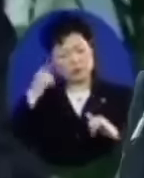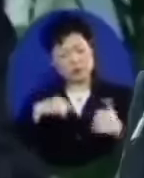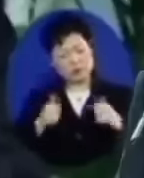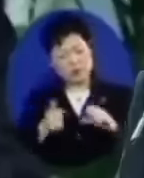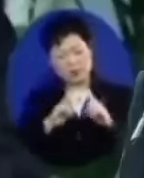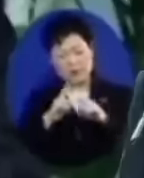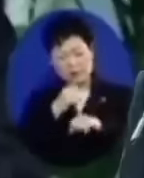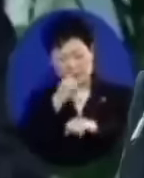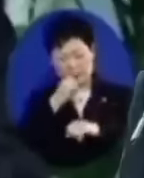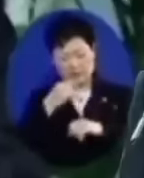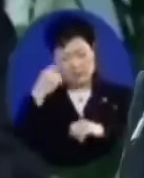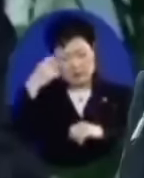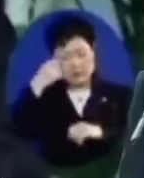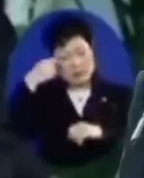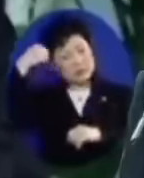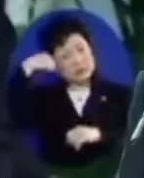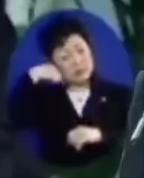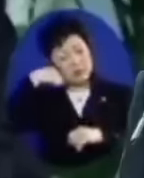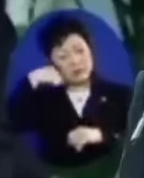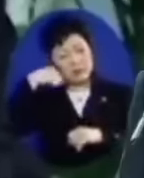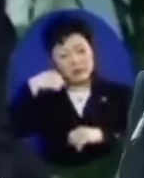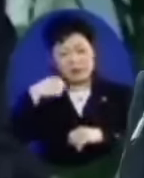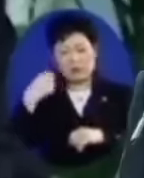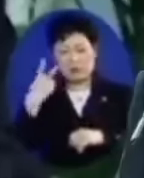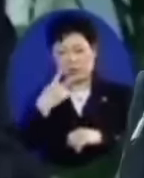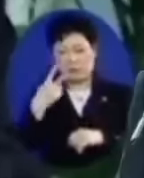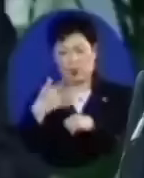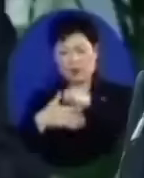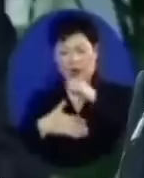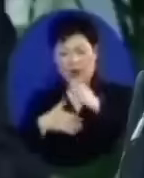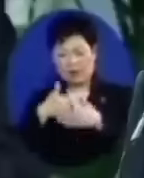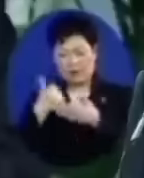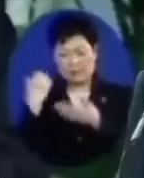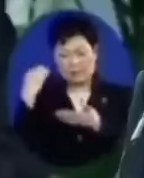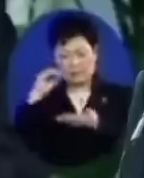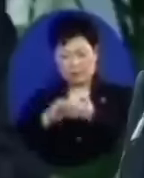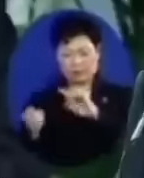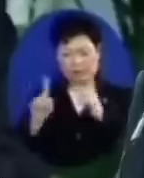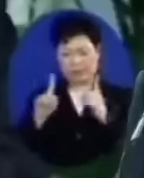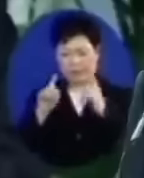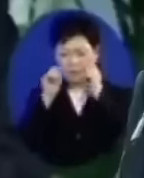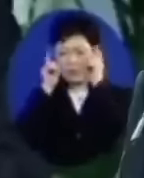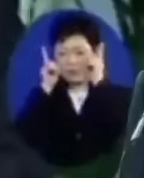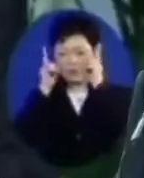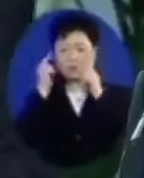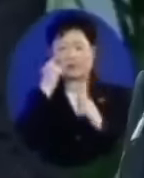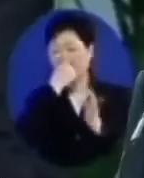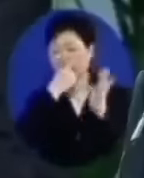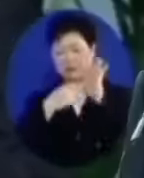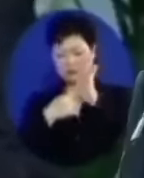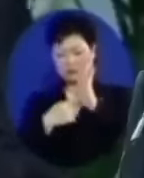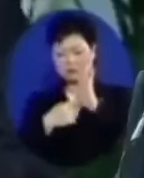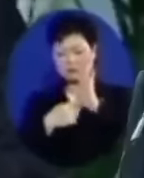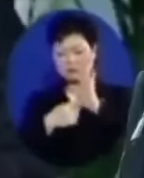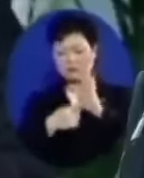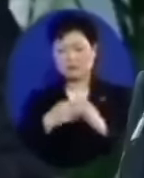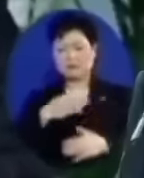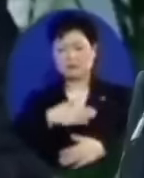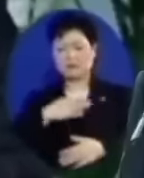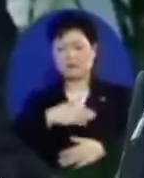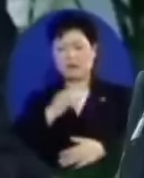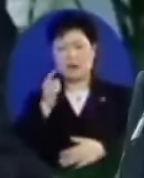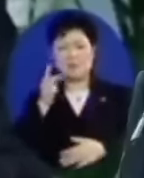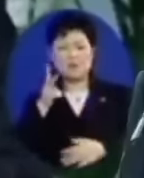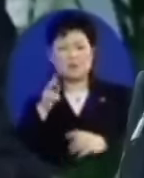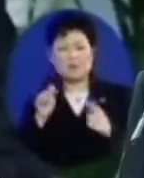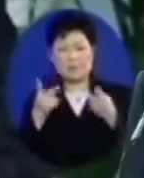그러한 이상함을 느꼈다가 하나님이 도로 육체에 들어가라 해서 들어와서 깨어난 그런 간증들을 하는 것을 제가 한두 번